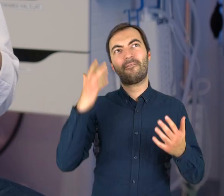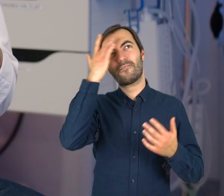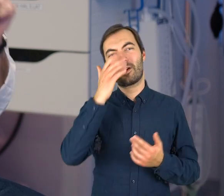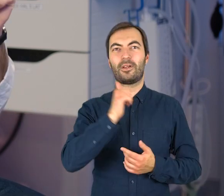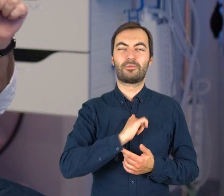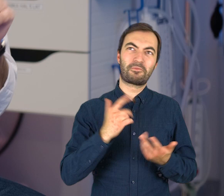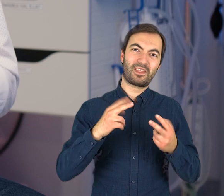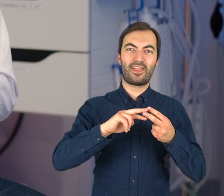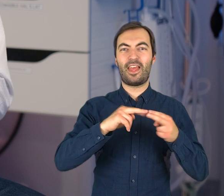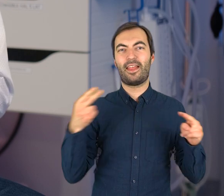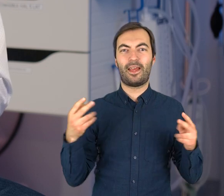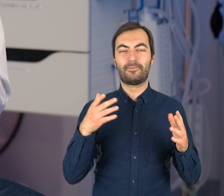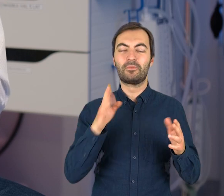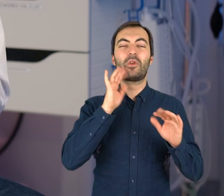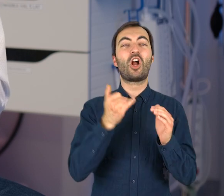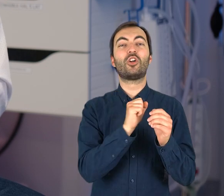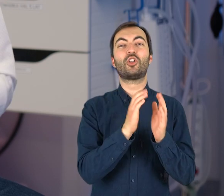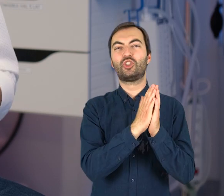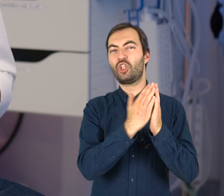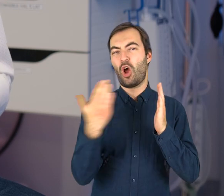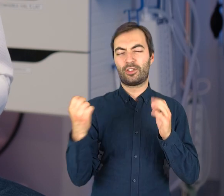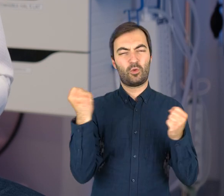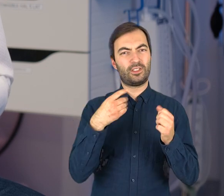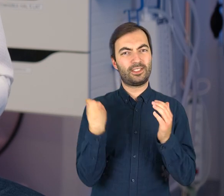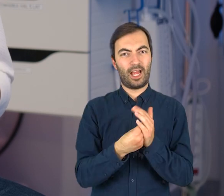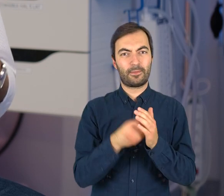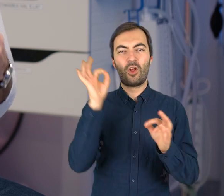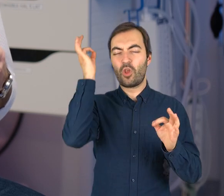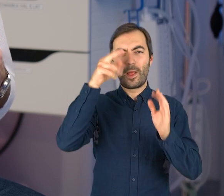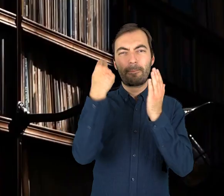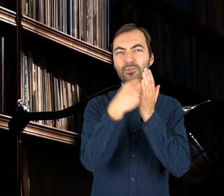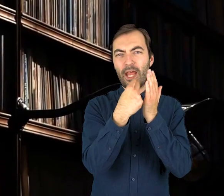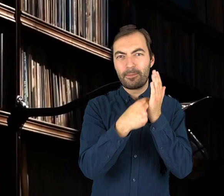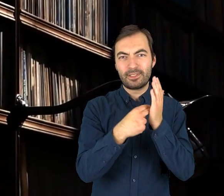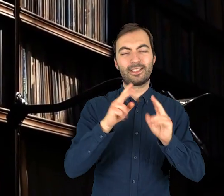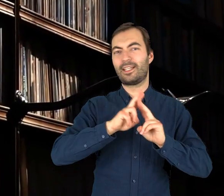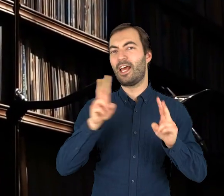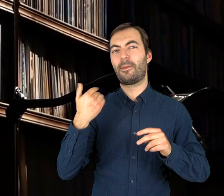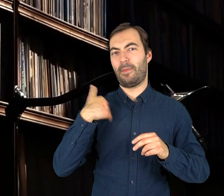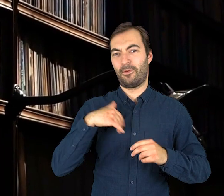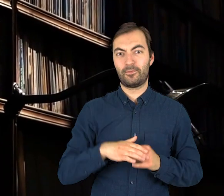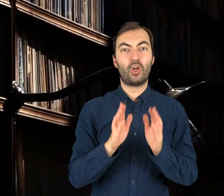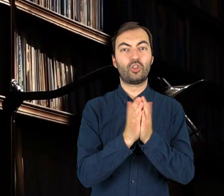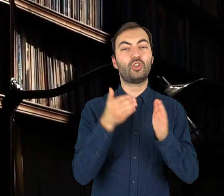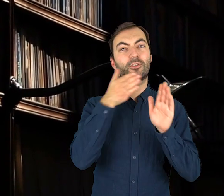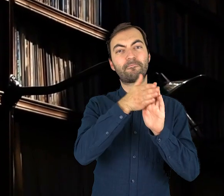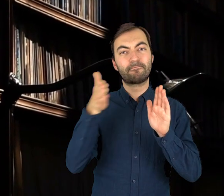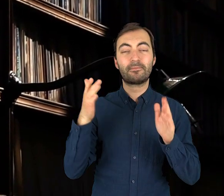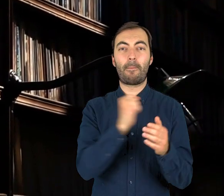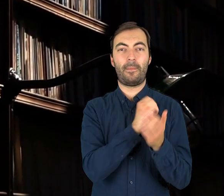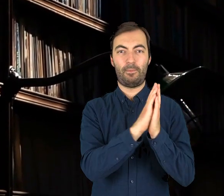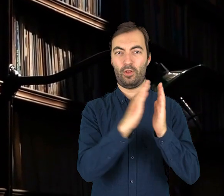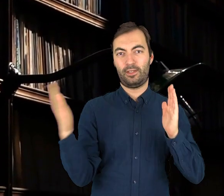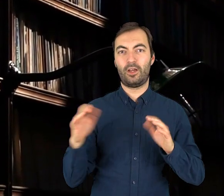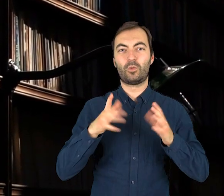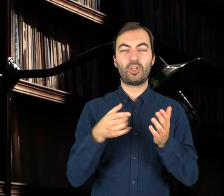dokładnymi recepturami na każde białko. Książki są przechowywane w bibliotece, czyli jądrze komórkowym oddzielonym od reszty